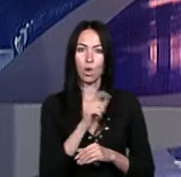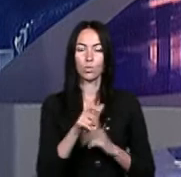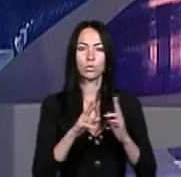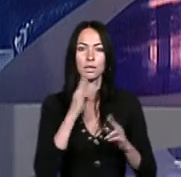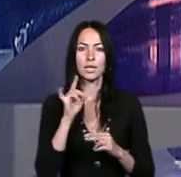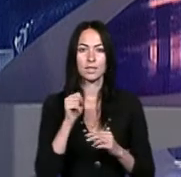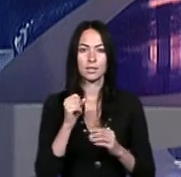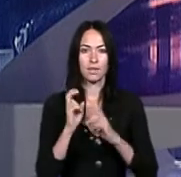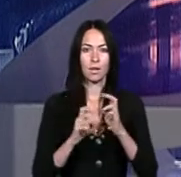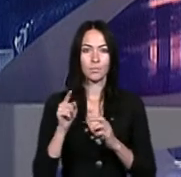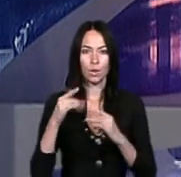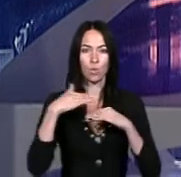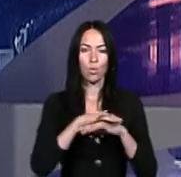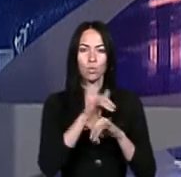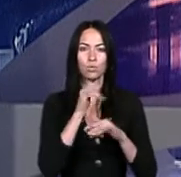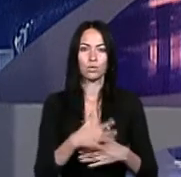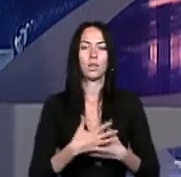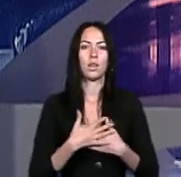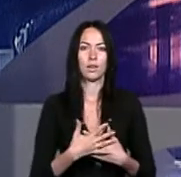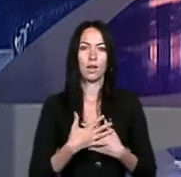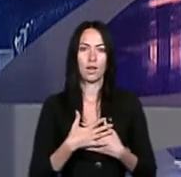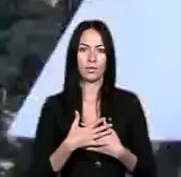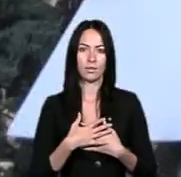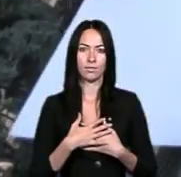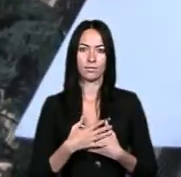важко дихати. Більше розповість Дмитро Ковальов.